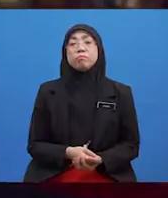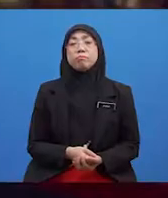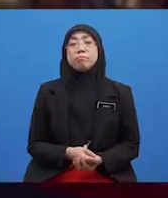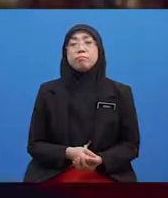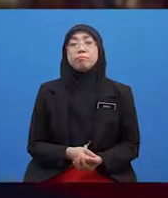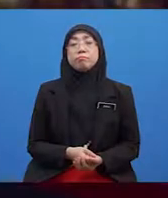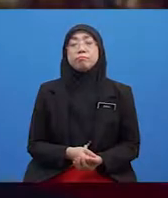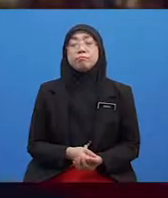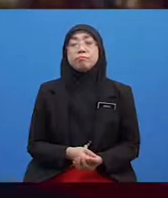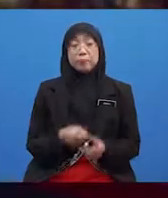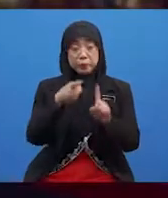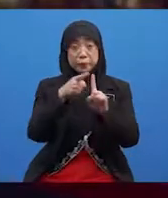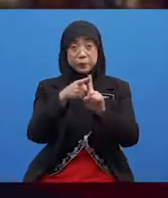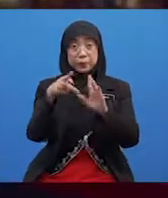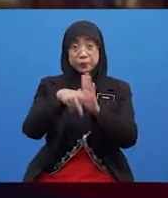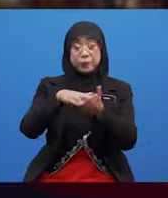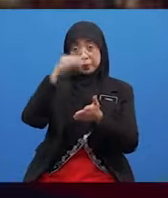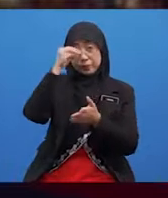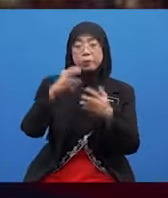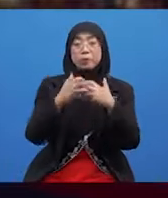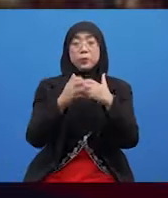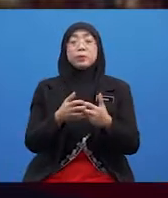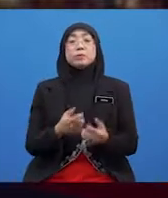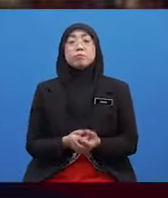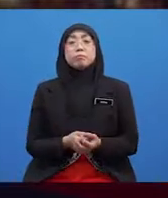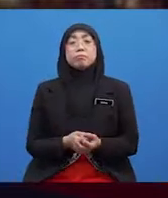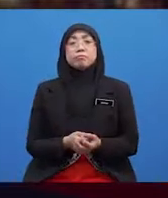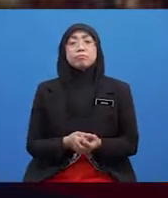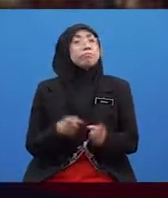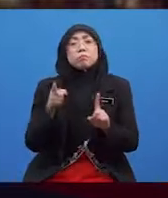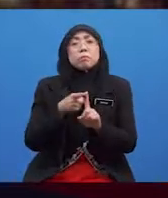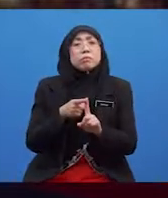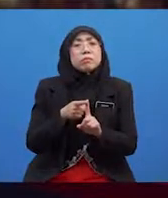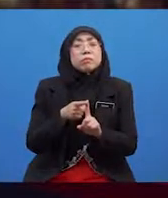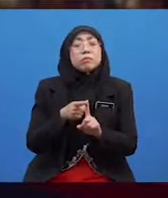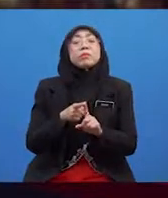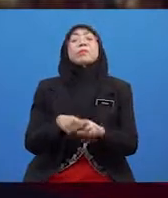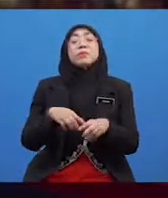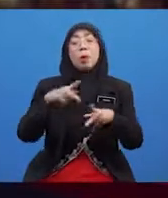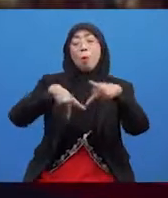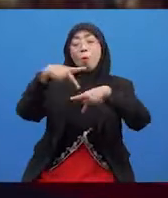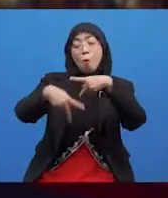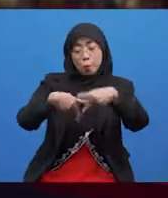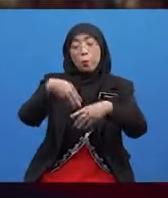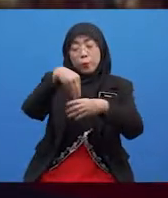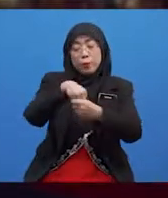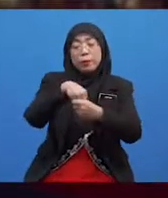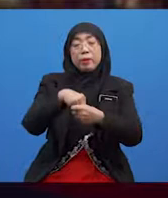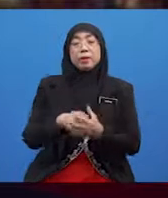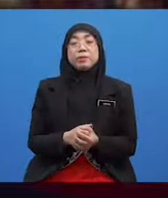dengan pembelajaran motor. Pembelajaran motor merupakan satu proses dalaman yang pelbagai